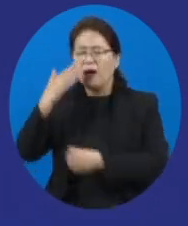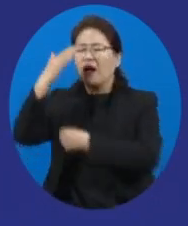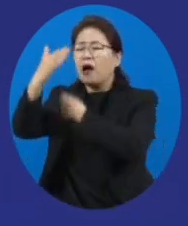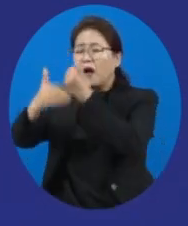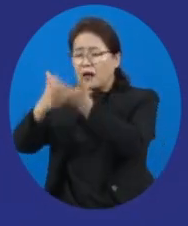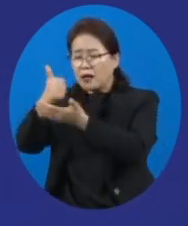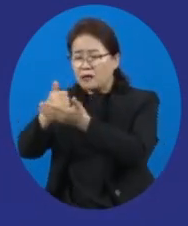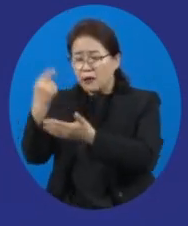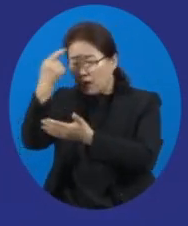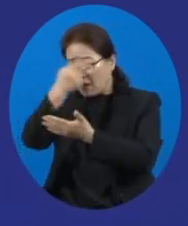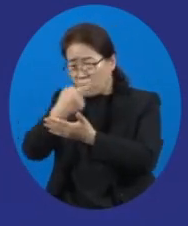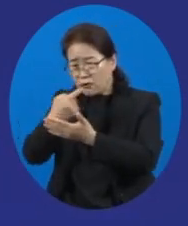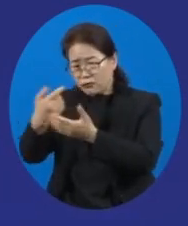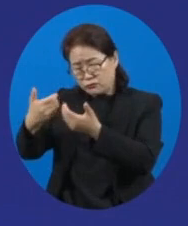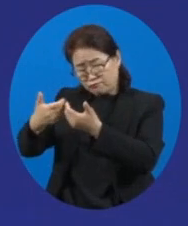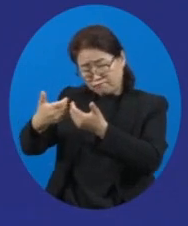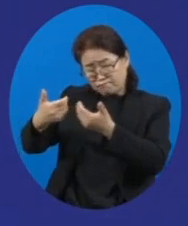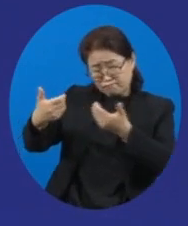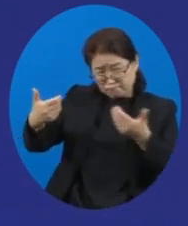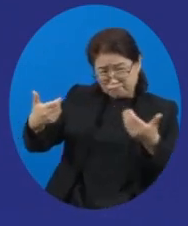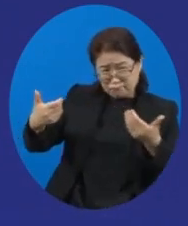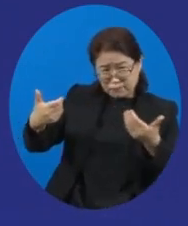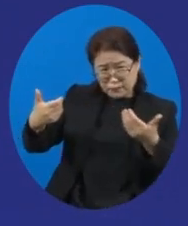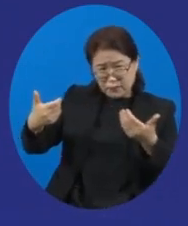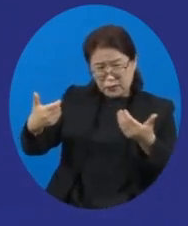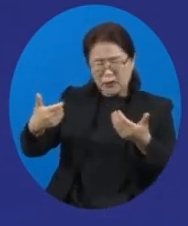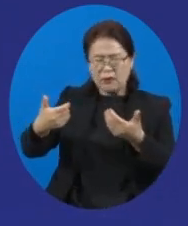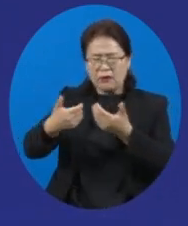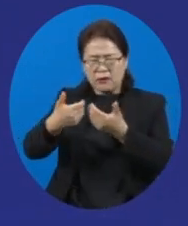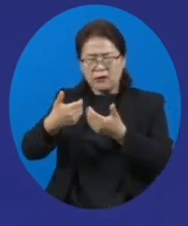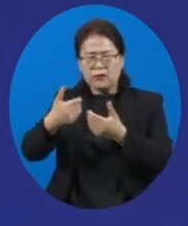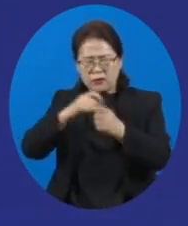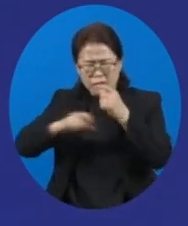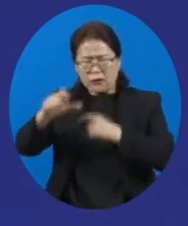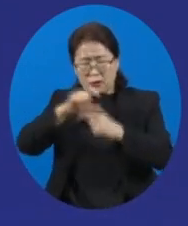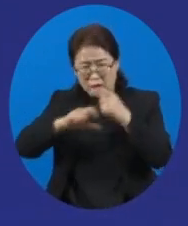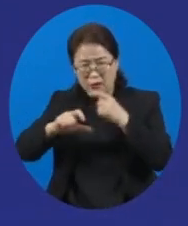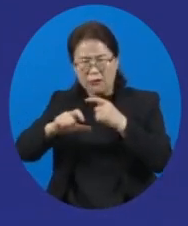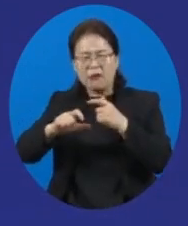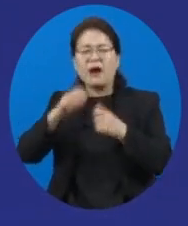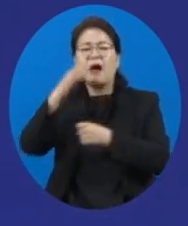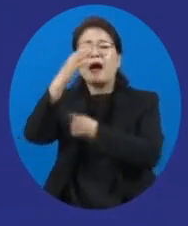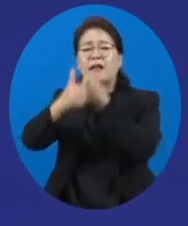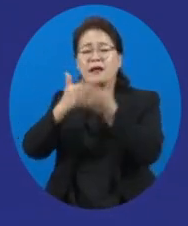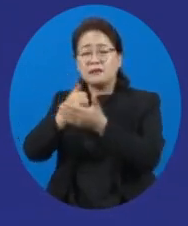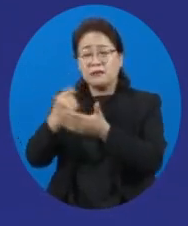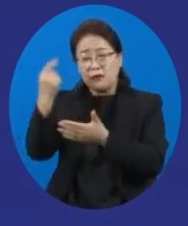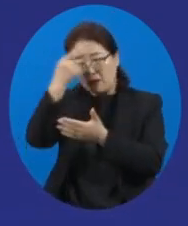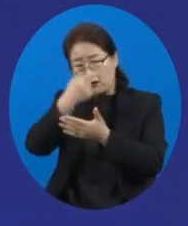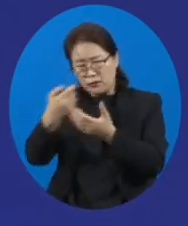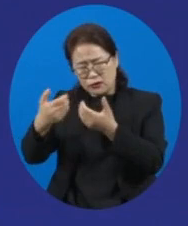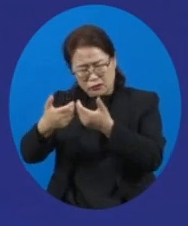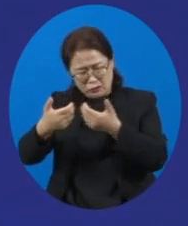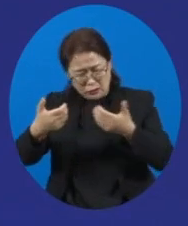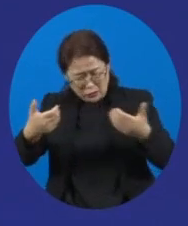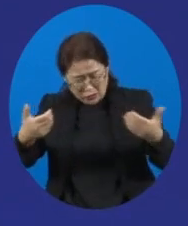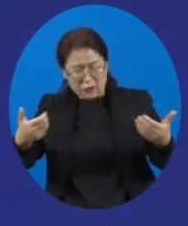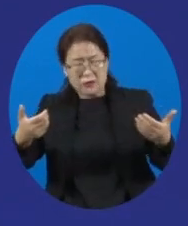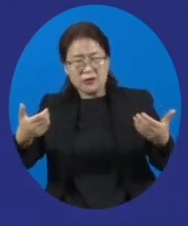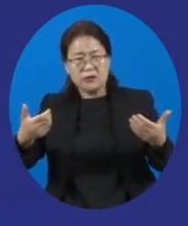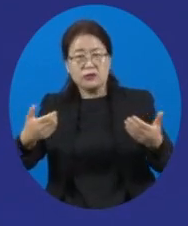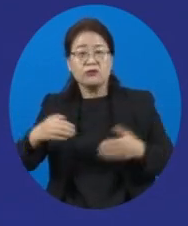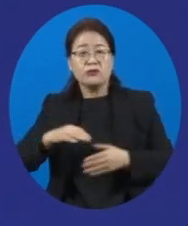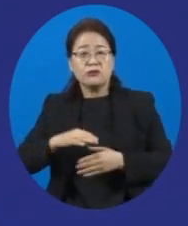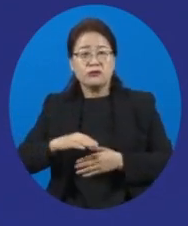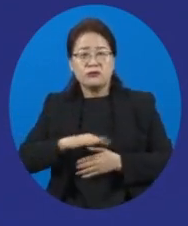하나님의 얼굴을 멀리하면 멀리한 만큼, 하나님의 얼굴에서 멀어진 만큼